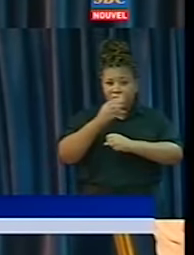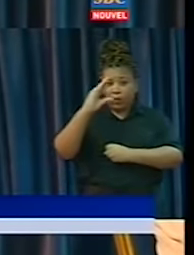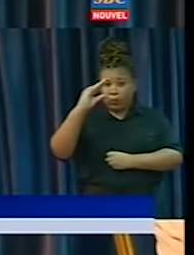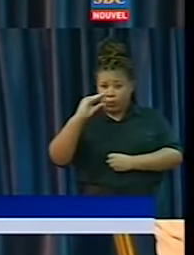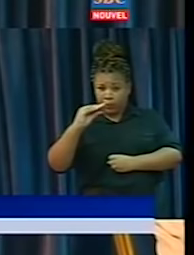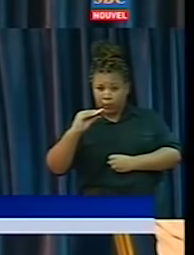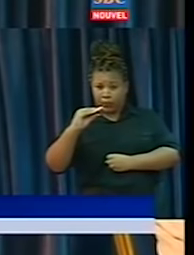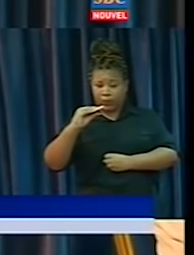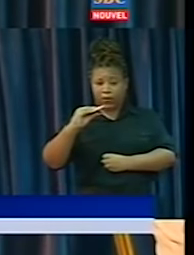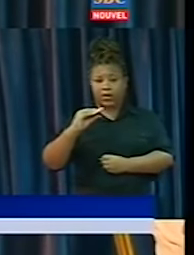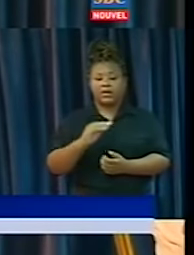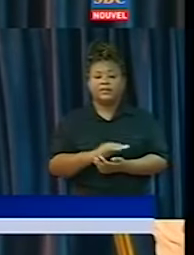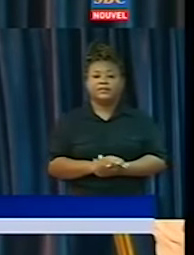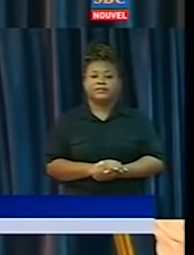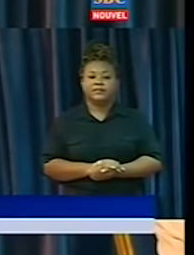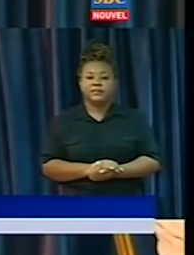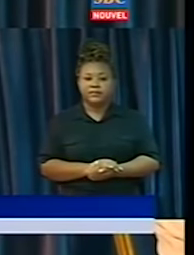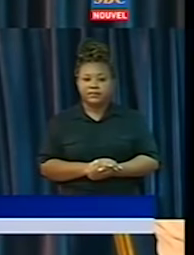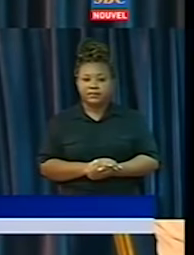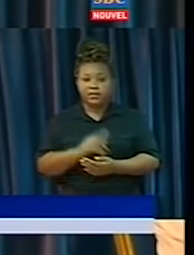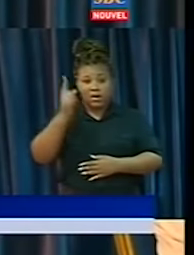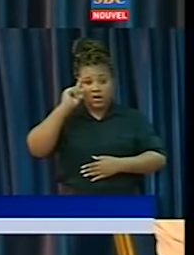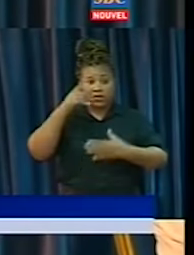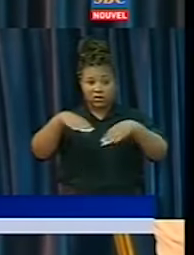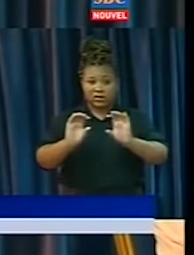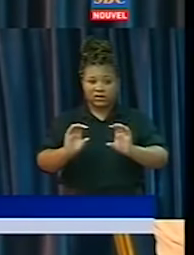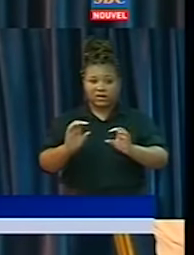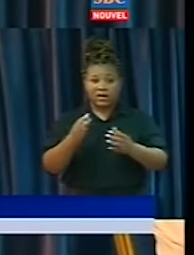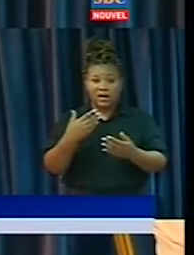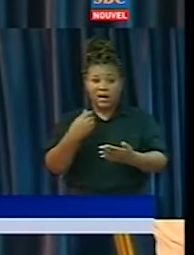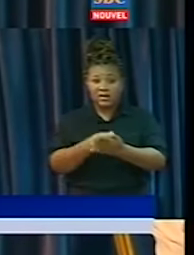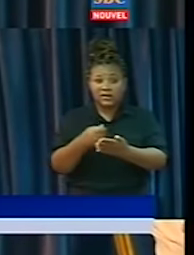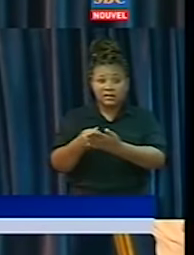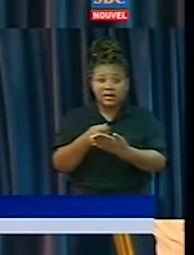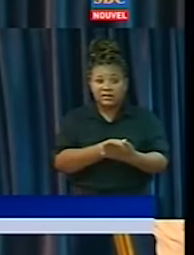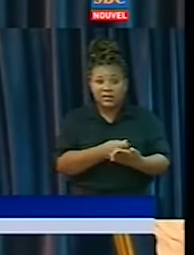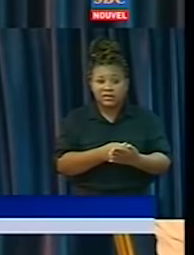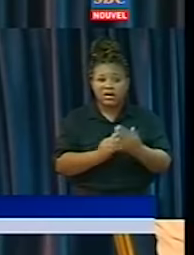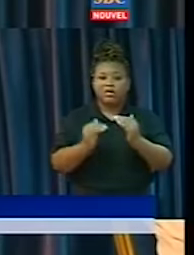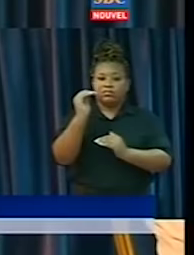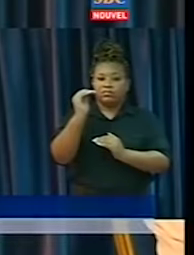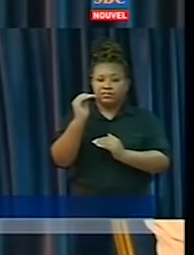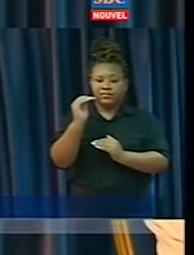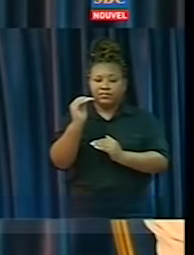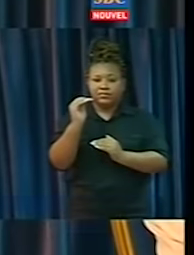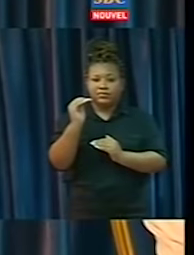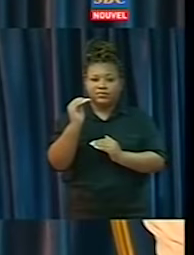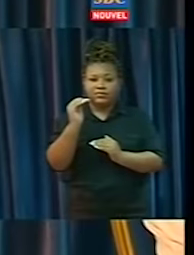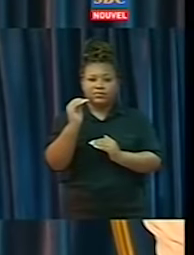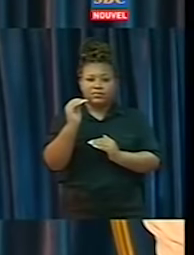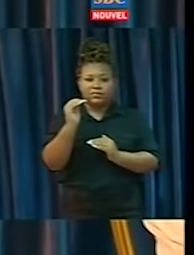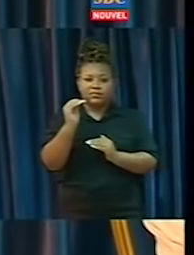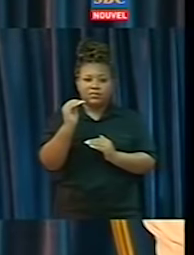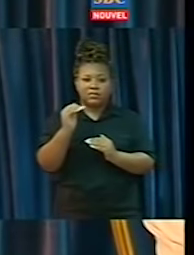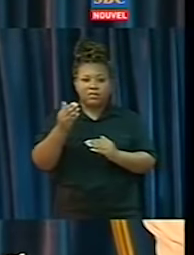déficit. Ça veut dire qu'on peut dépenser plus en comparé avec le revenu que nous pouvons amasser. Nous, le budget 2020 original qui nous